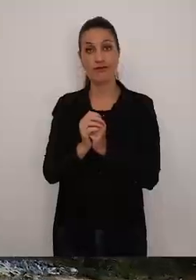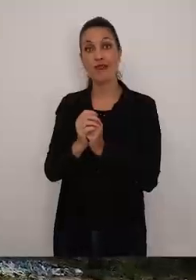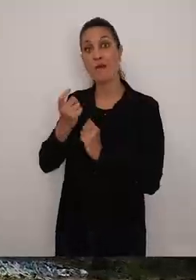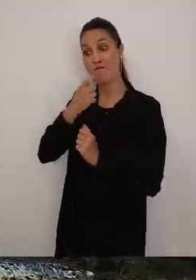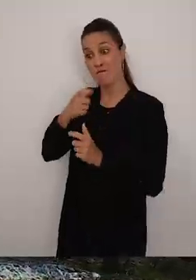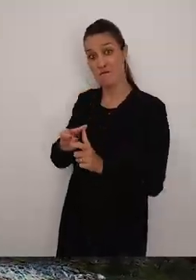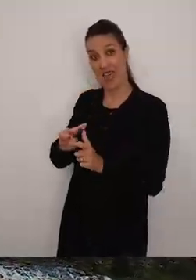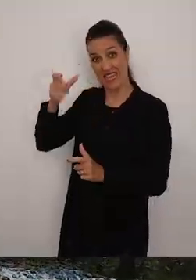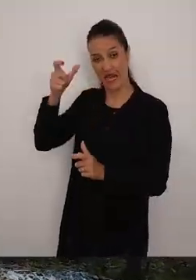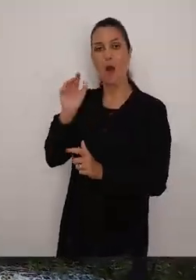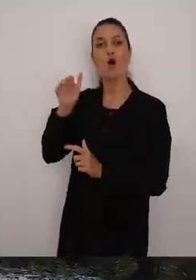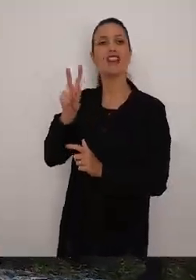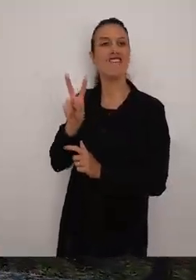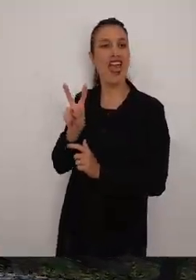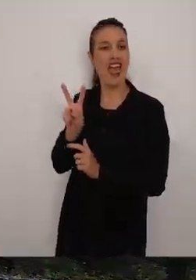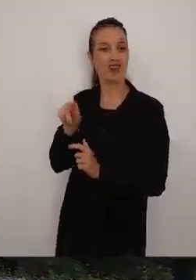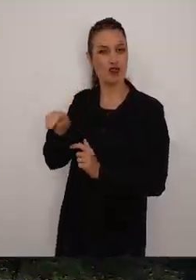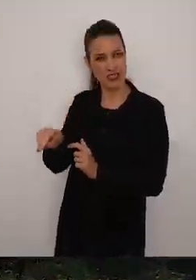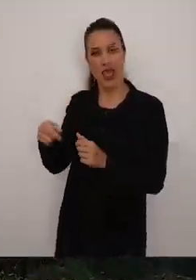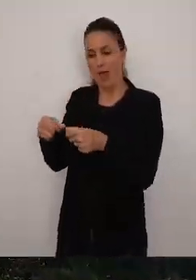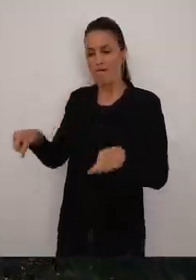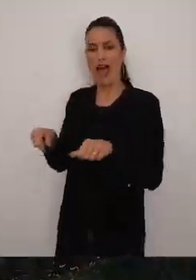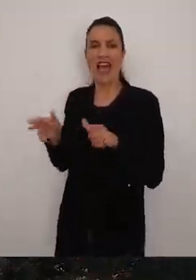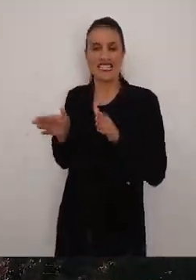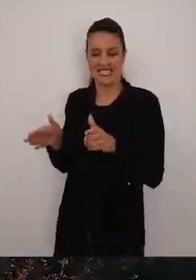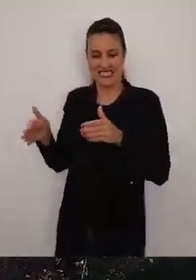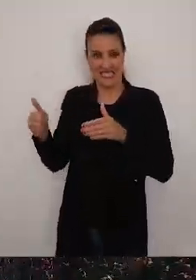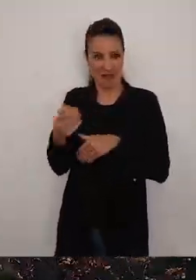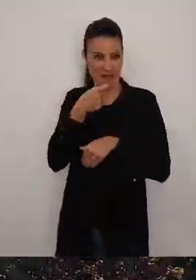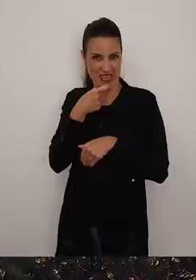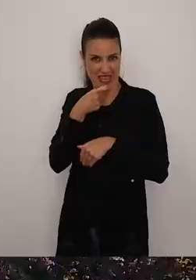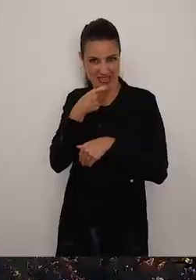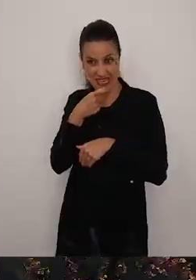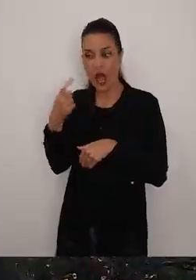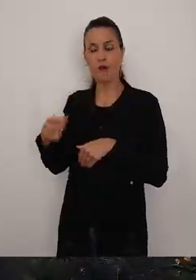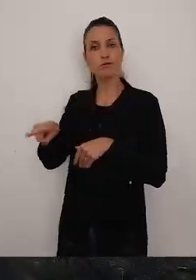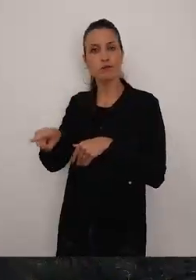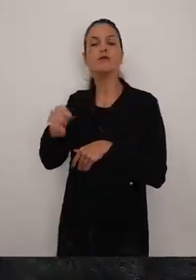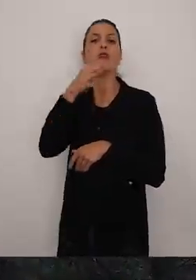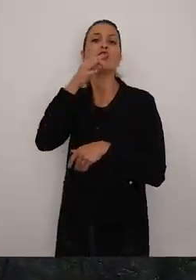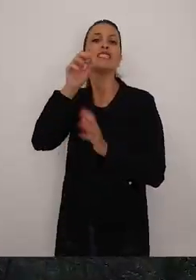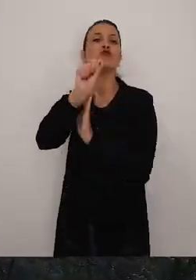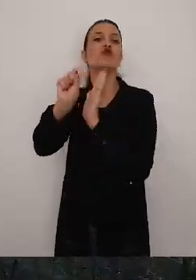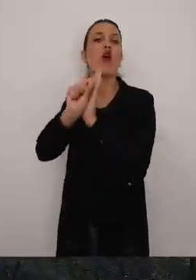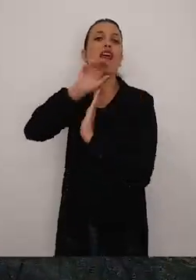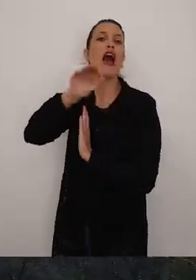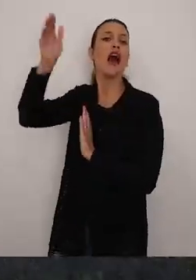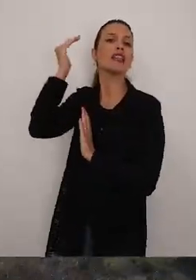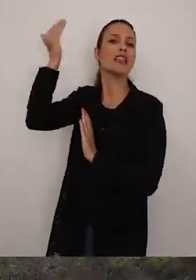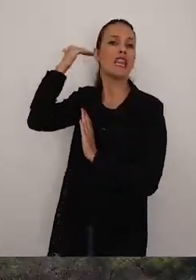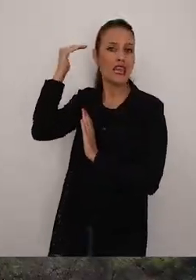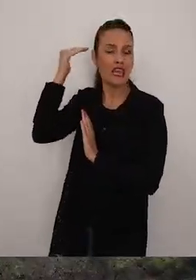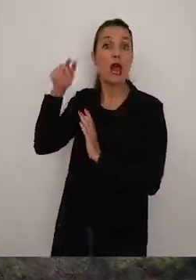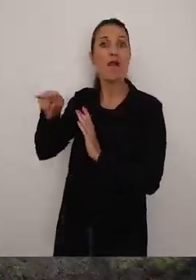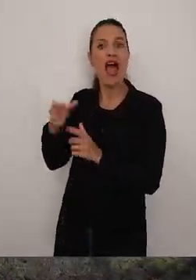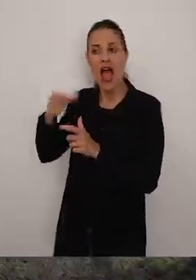Il menhir di Montevergine, innestato su una solida base calcarenitica, è una delle tante testimonianze megalitiche molto diffuse in